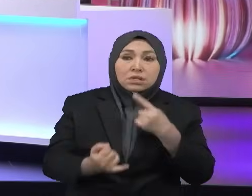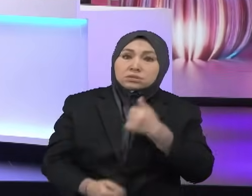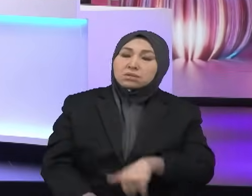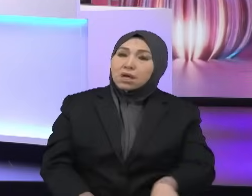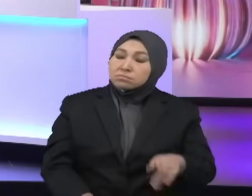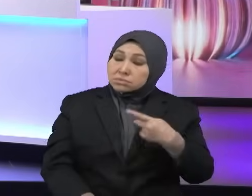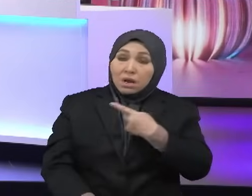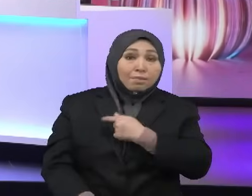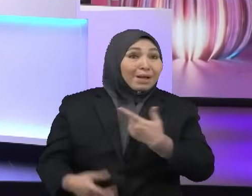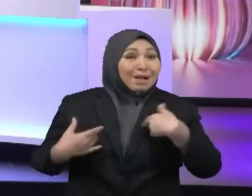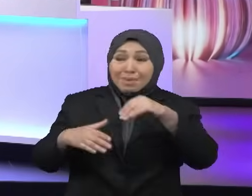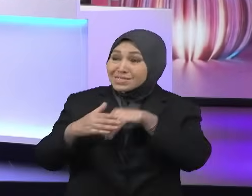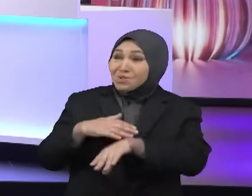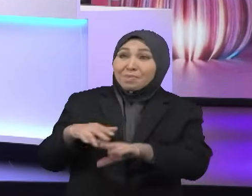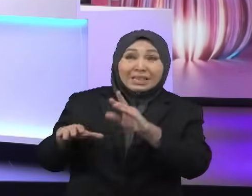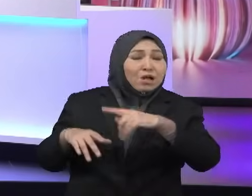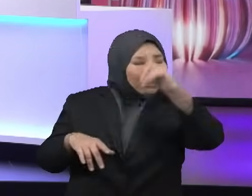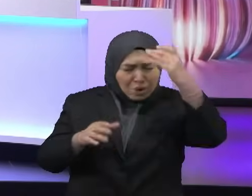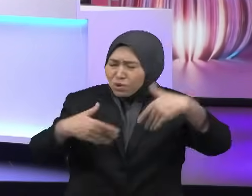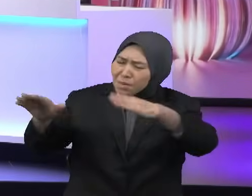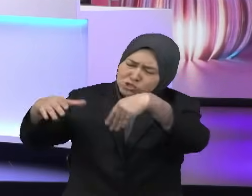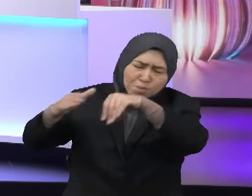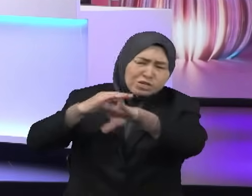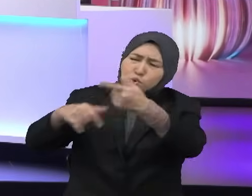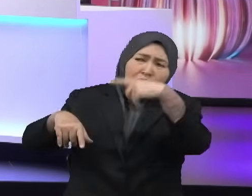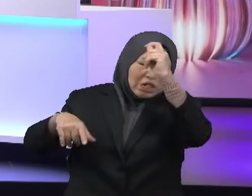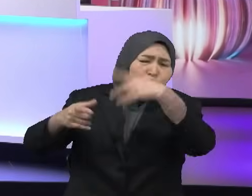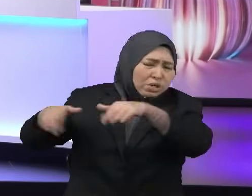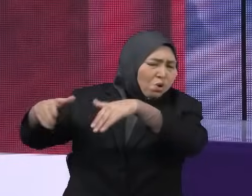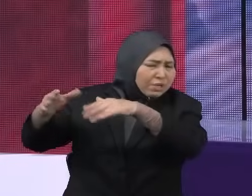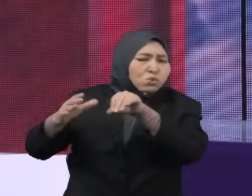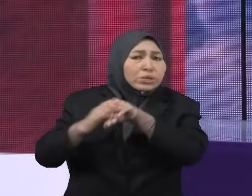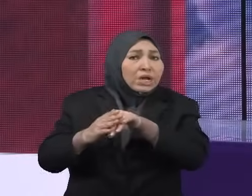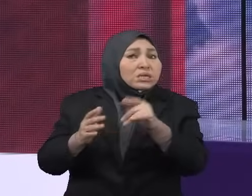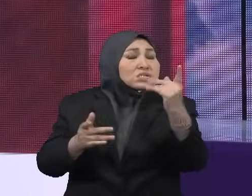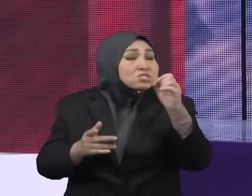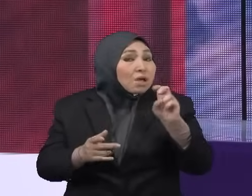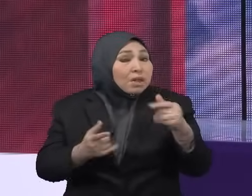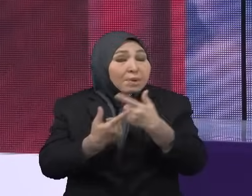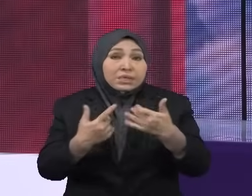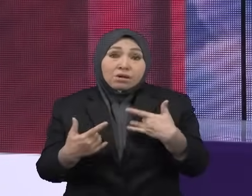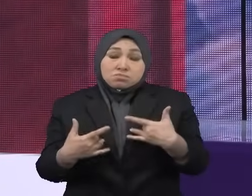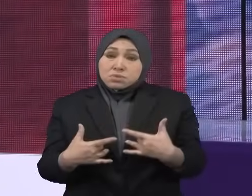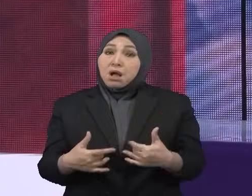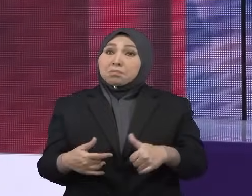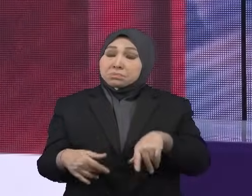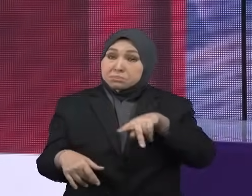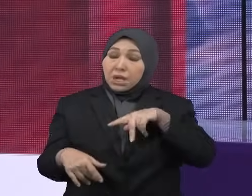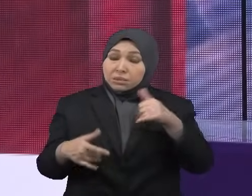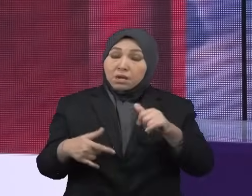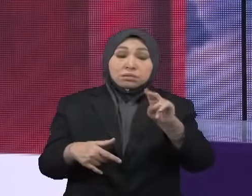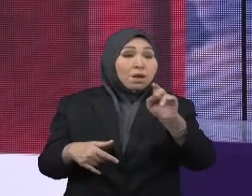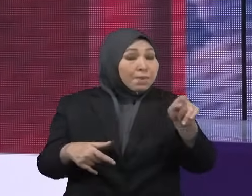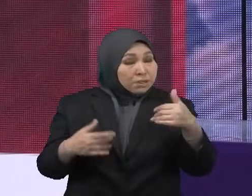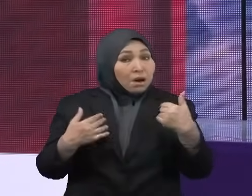Fadhhab anta wa rabbuka faqatila inna hahuna qa'idun. Kesan daripada dia rasa dia berhak dengan nikmat yang